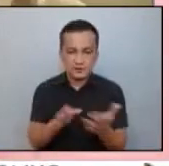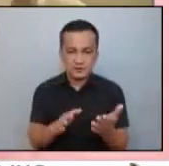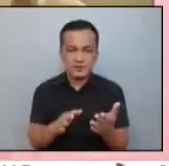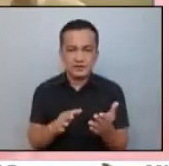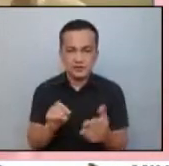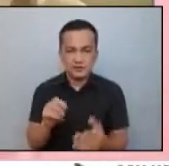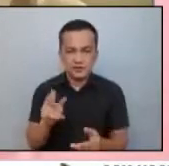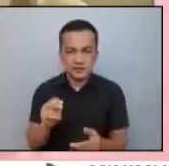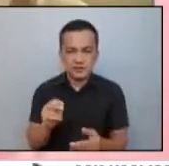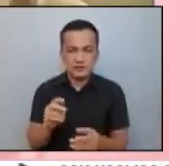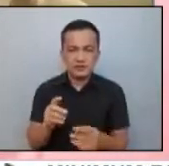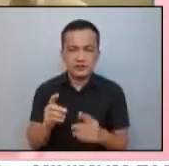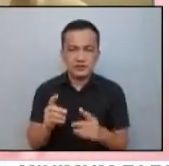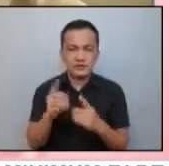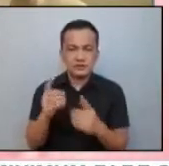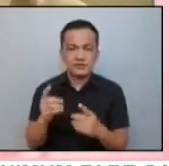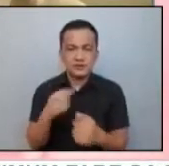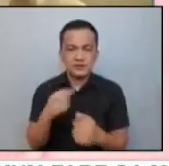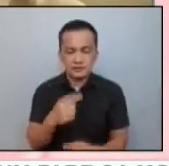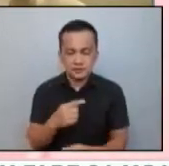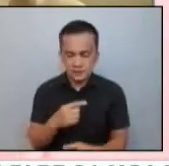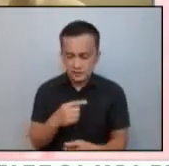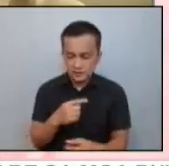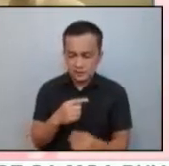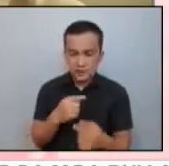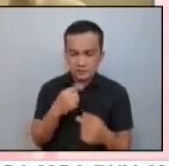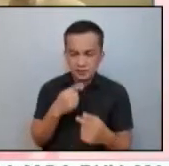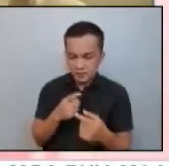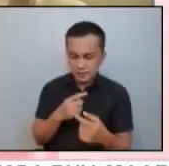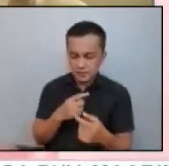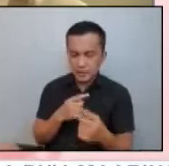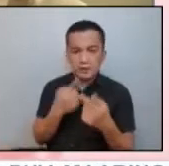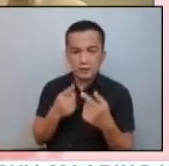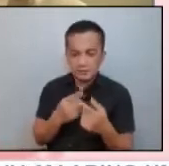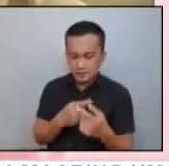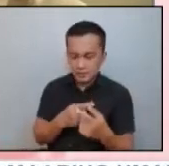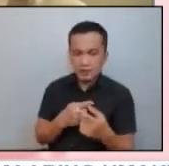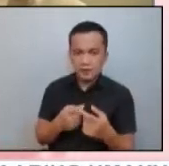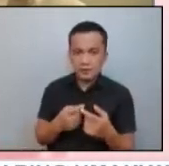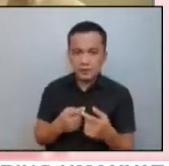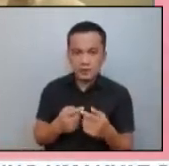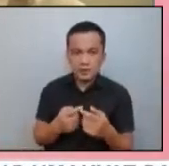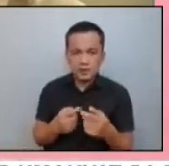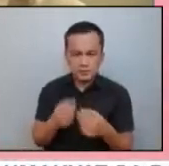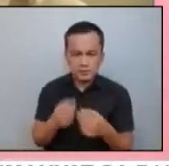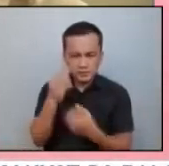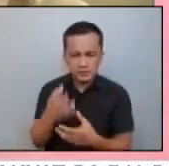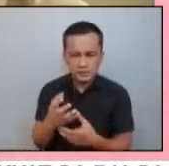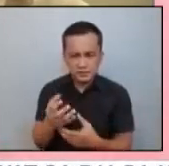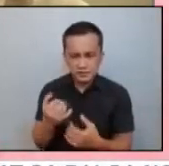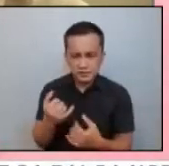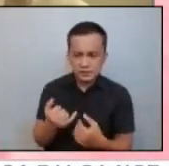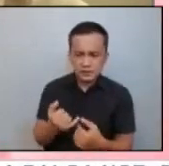po, na-enlightened po kami sapagkat very informative po ang inyo ibinahagi namin sa inyo ngayong umaga sa amin.